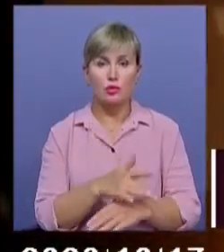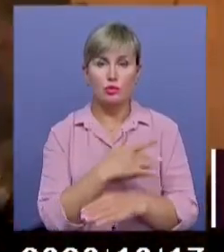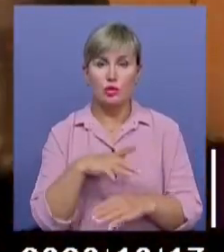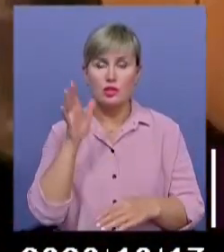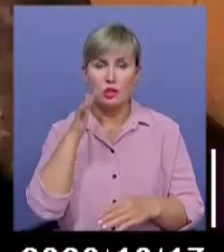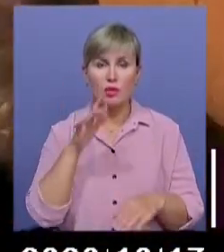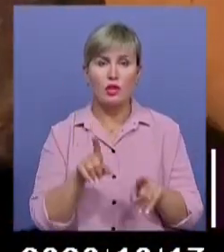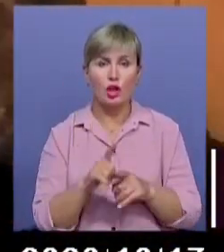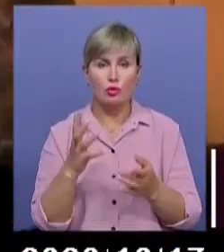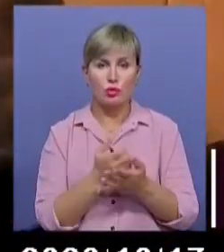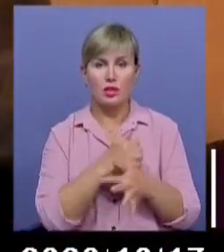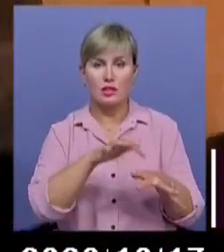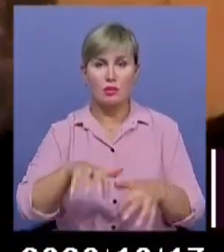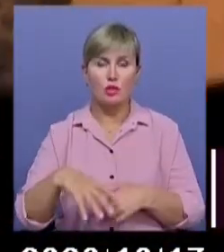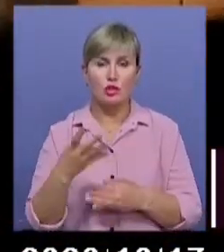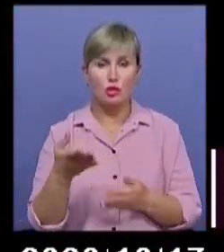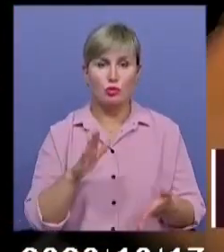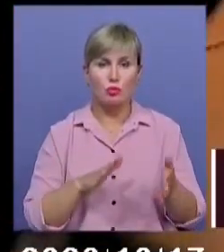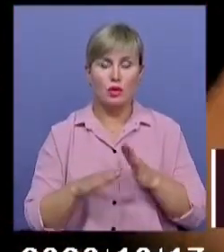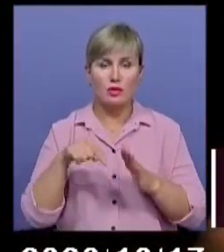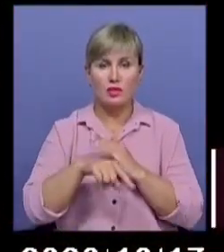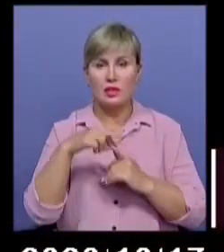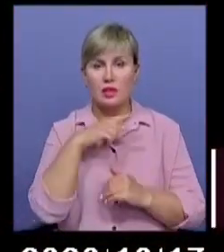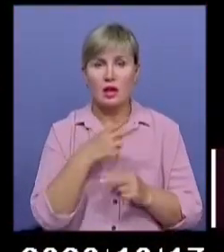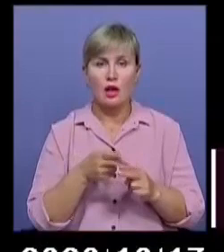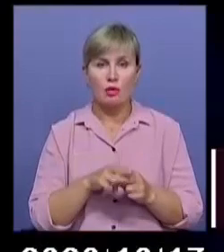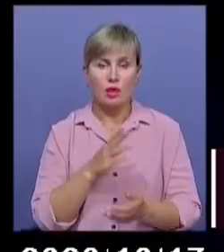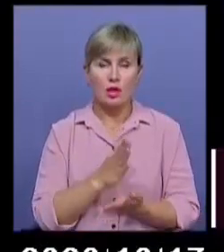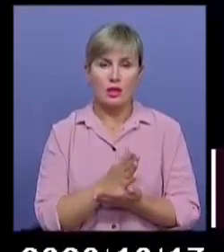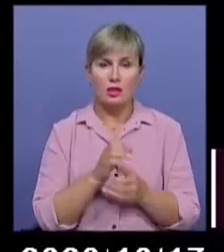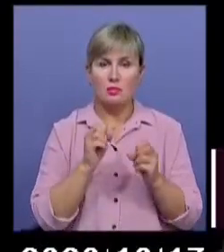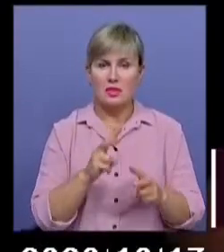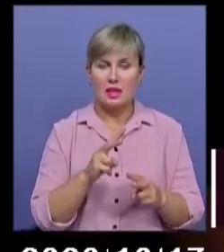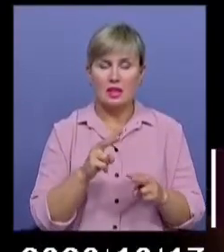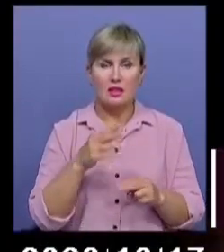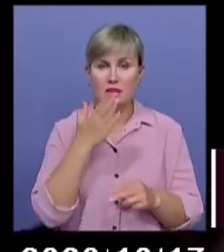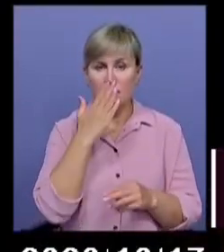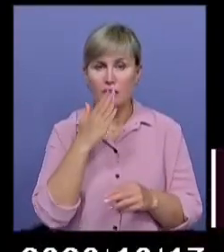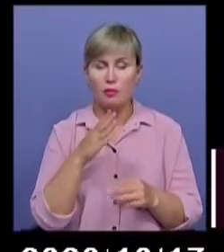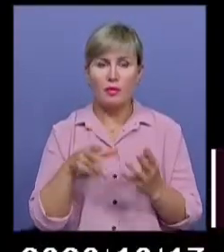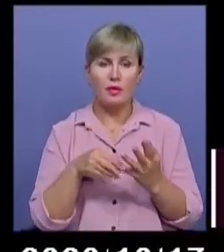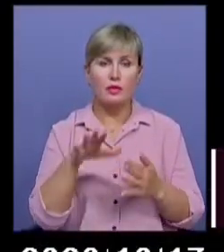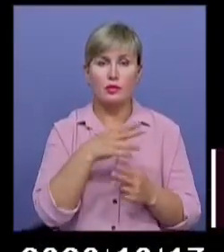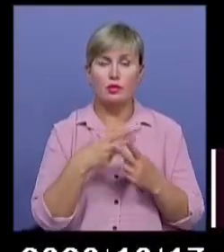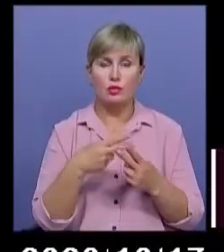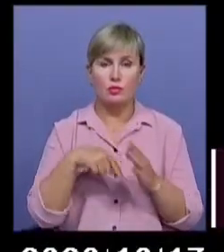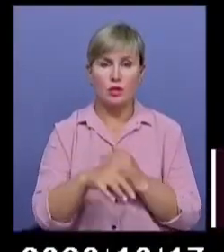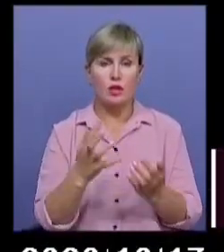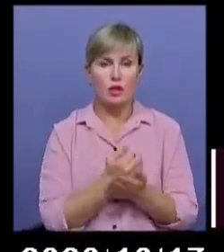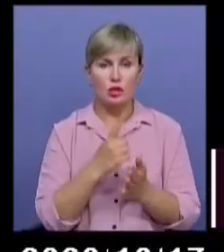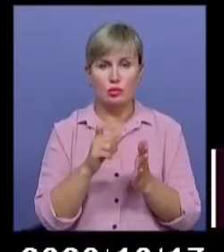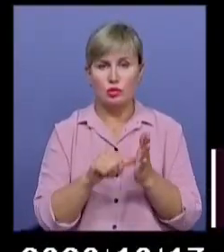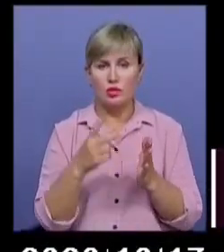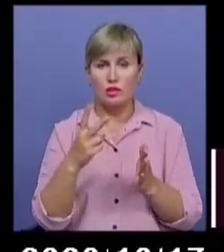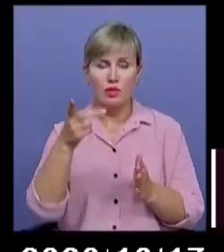собак также удалось изъять 4 упаковки с веществом, которое имеет специфический запах. На территории колонии полицейские нашли и